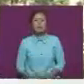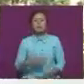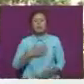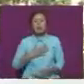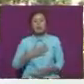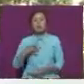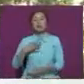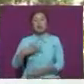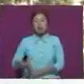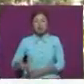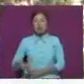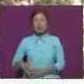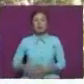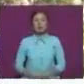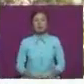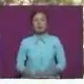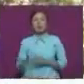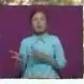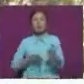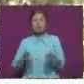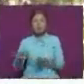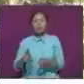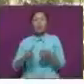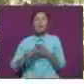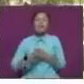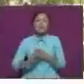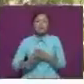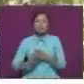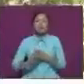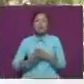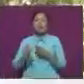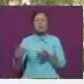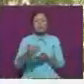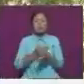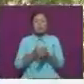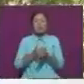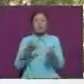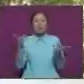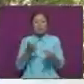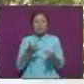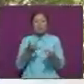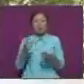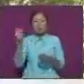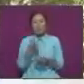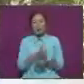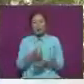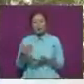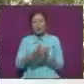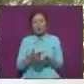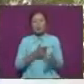мына баламның ота жасауына байланысты керек қаржыны санаулы күннің ішінде